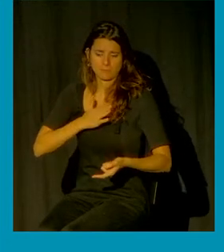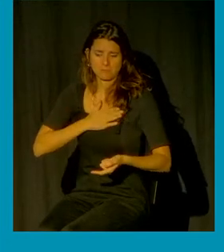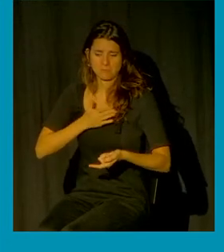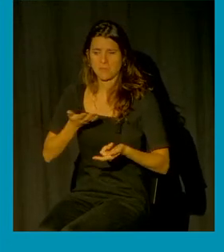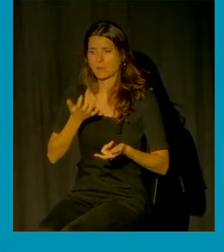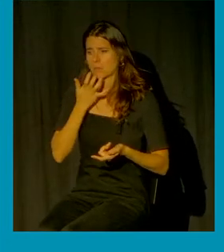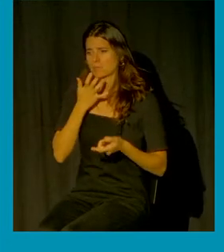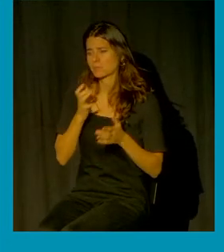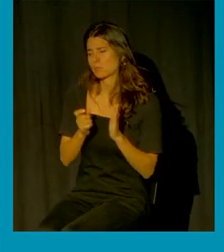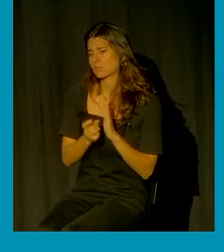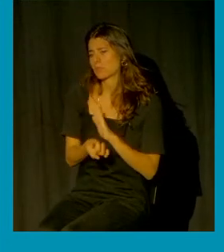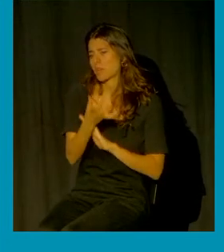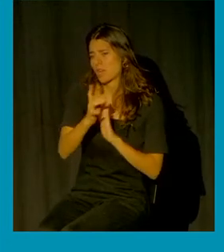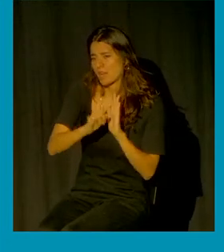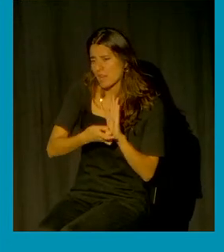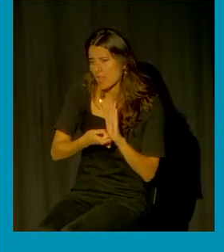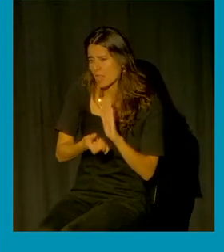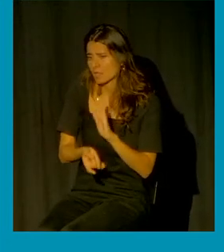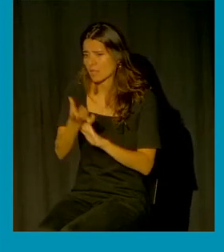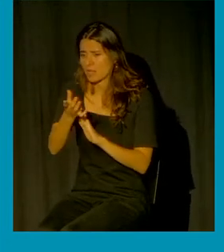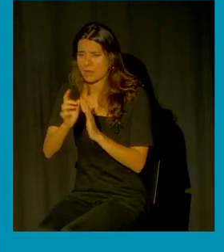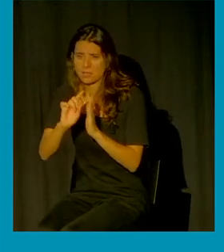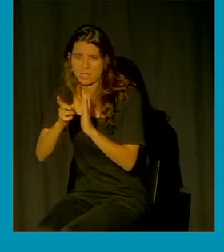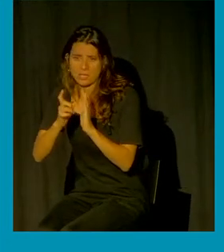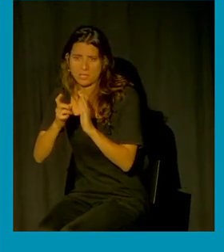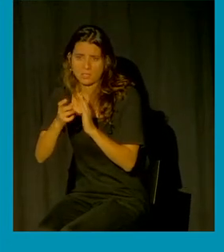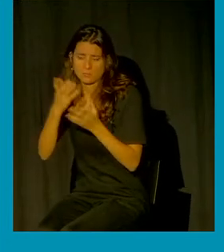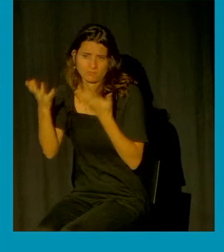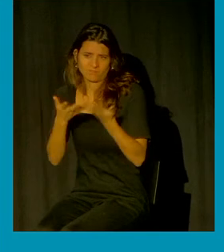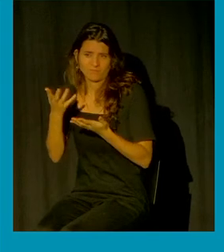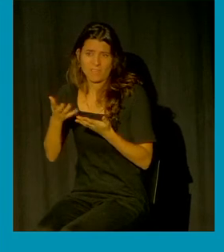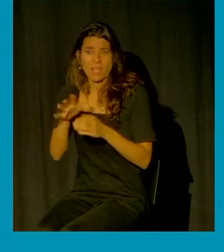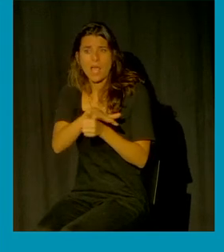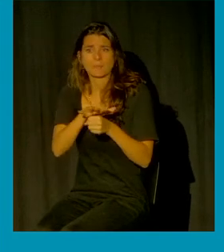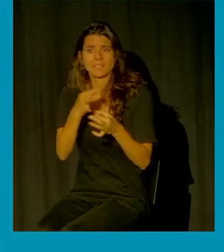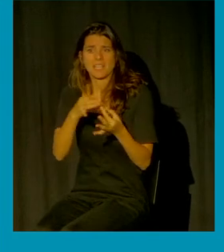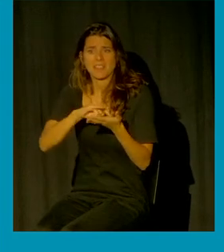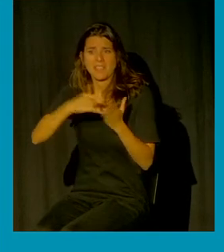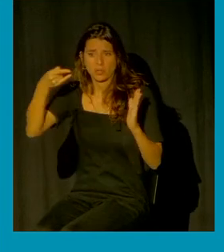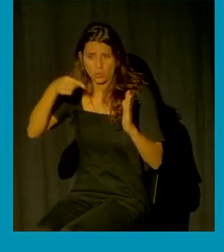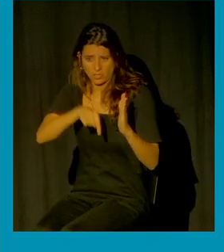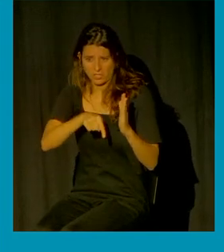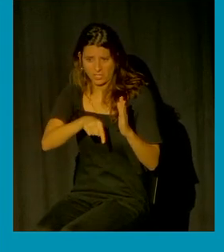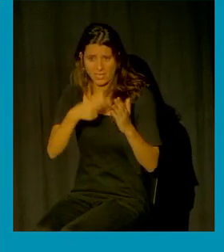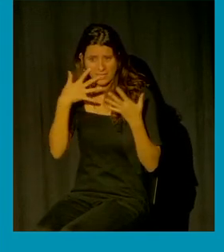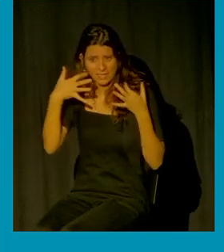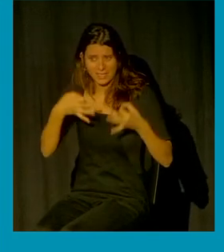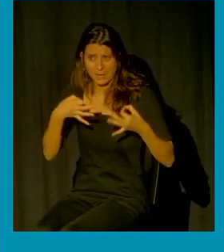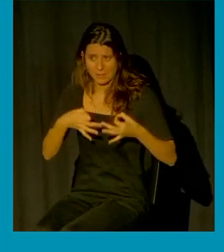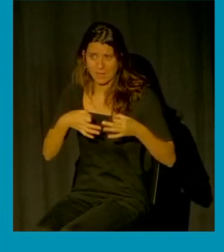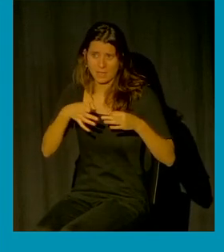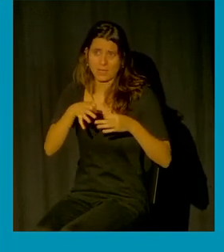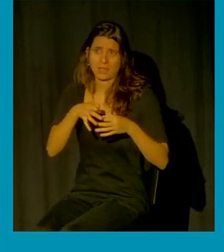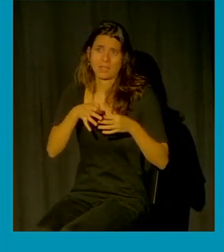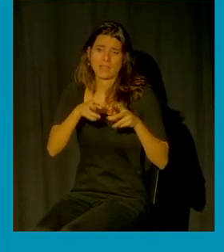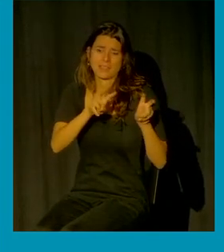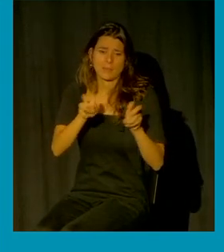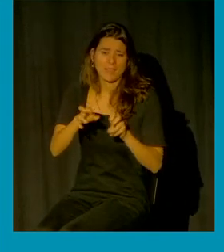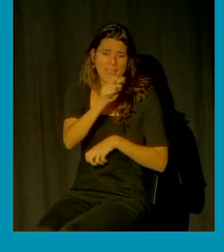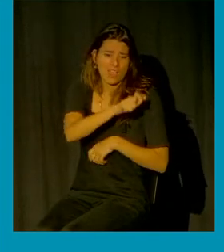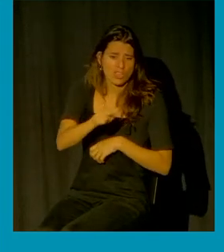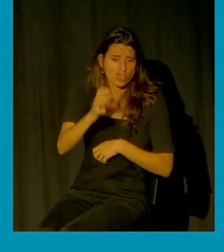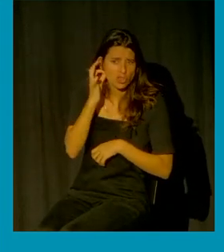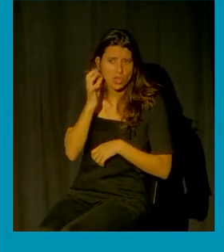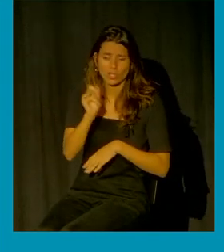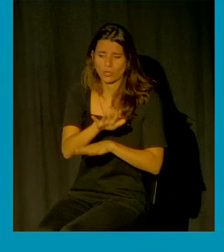feminismes i de dones i d'infància coneixen molt poc i per tant anar recollint i anar ocupant aquests espais decisoris és molt